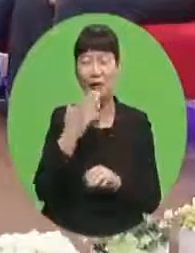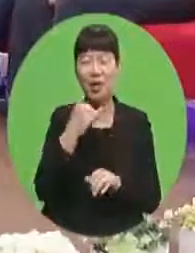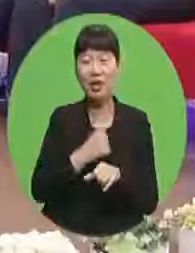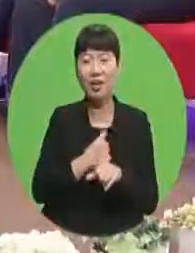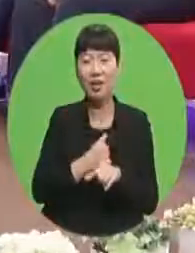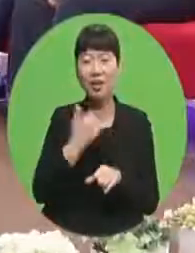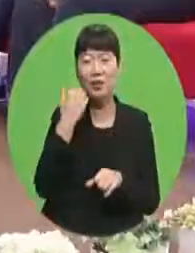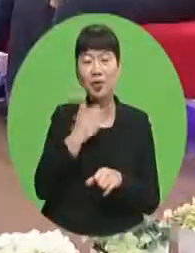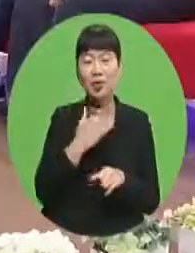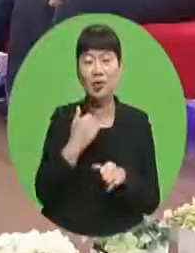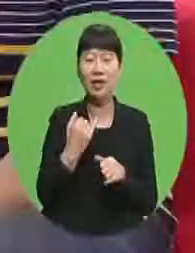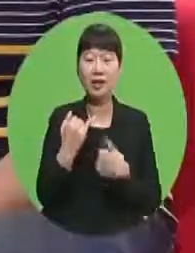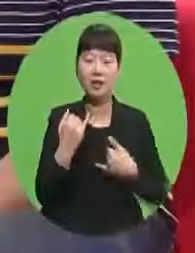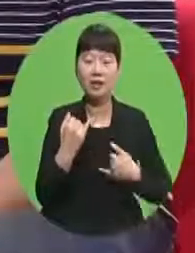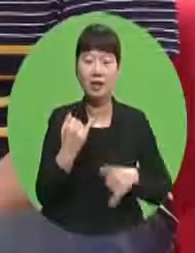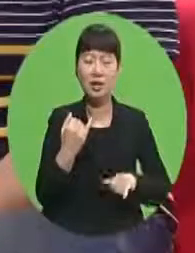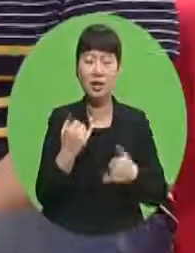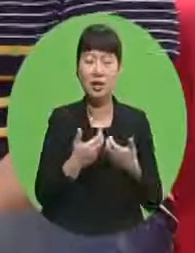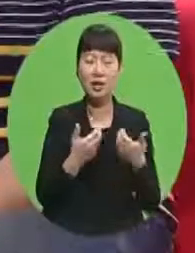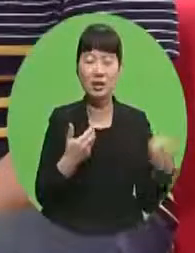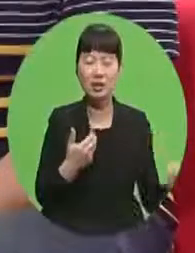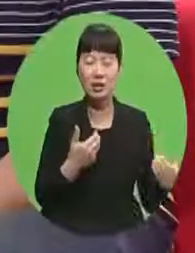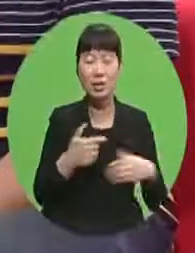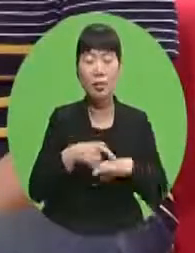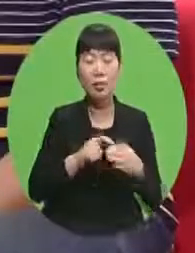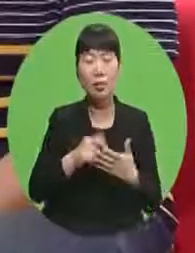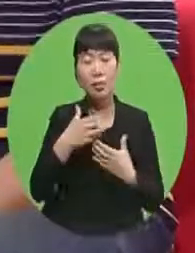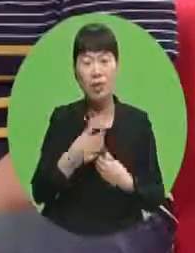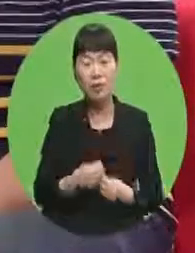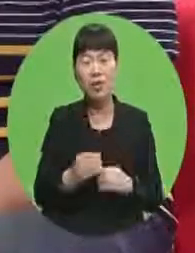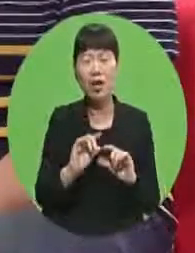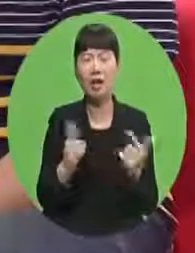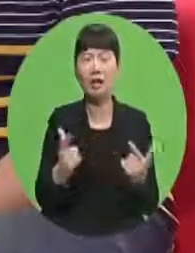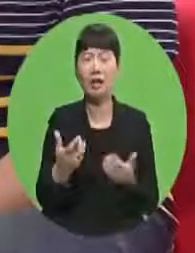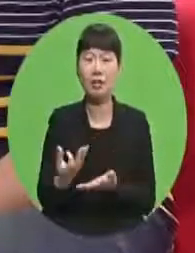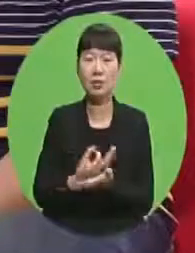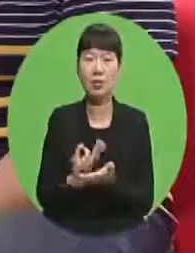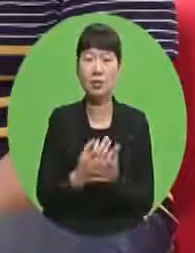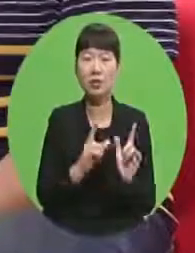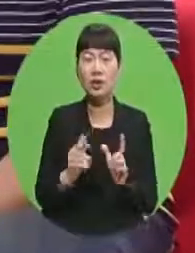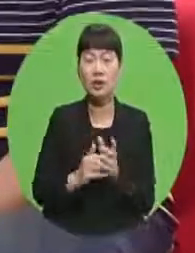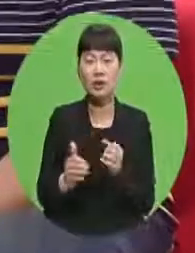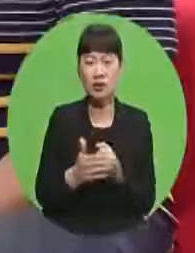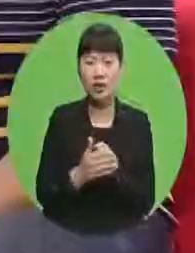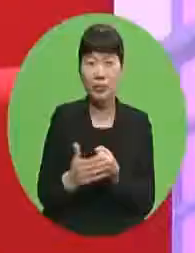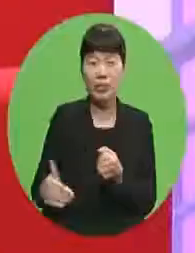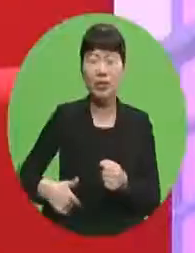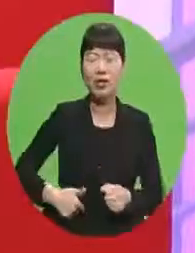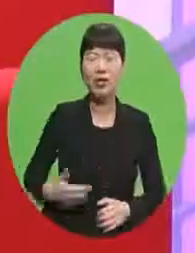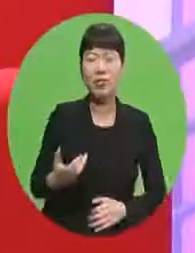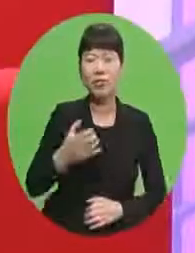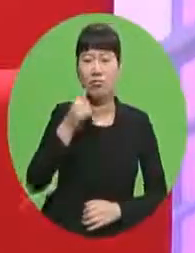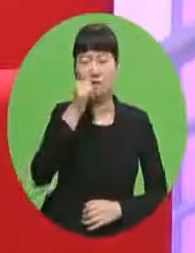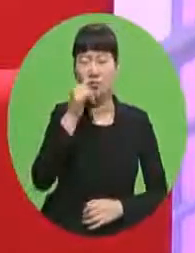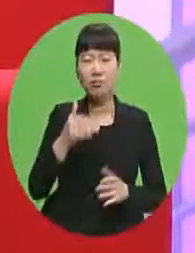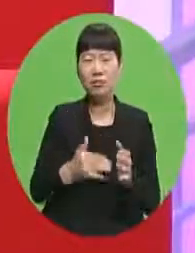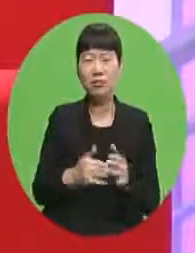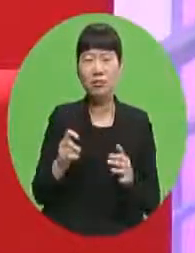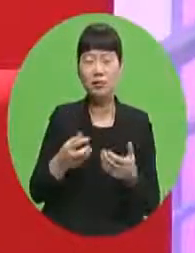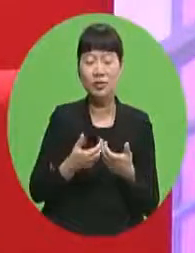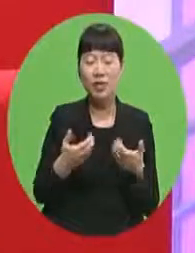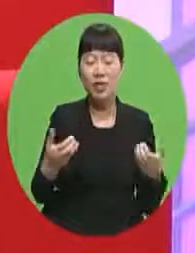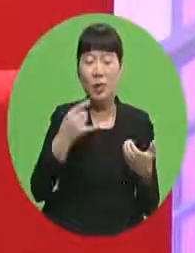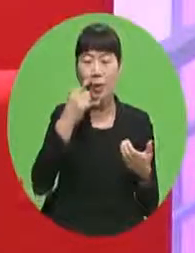마음이 편안하겠습니까? 근데 먹고 살아야 되니까. 참 그런 게 가슴이 아파요. 그리고 뭐 이렇게